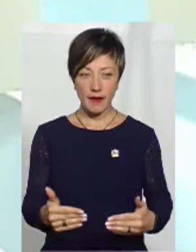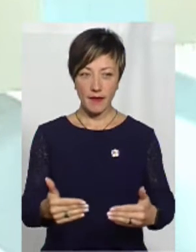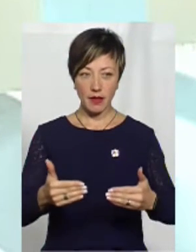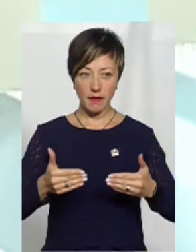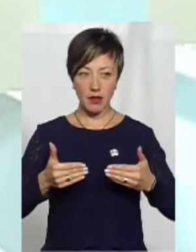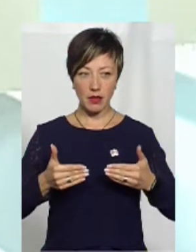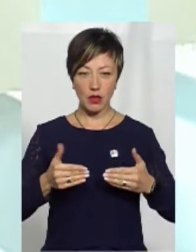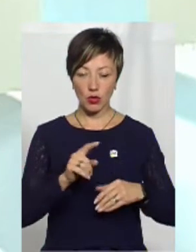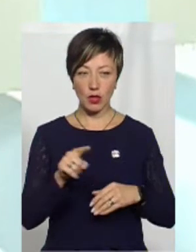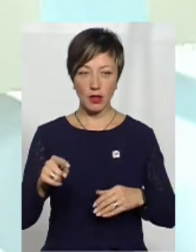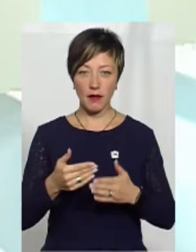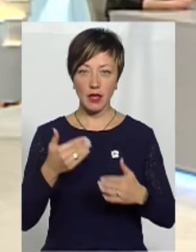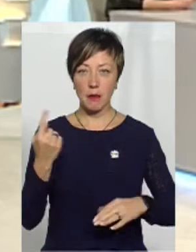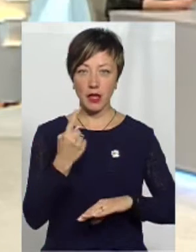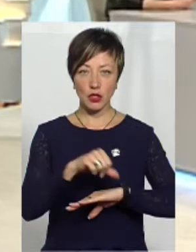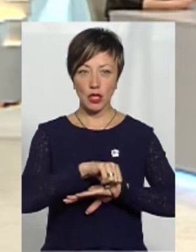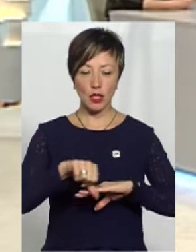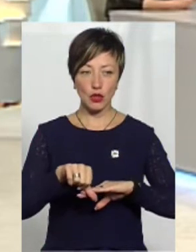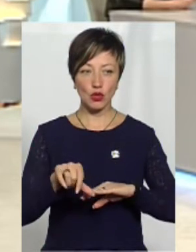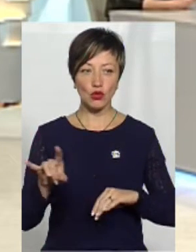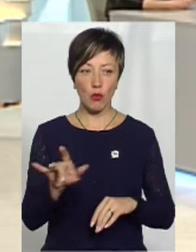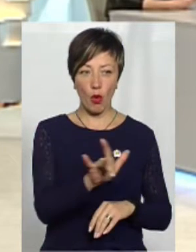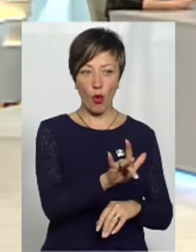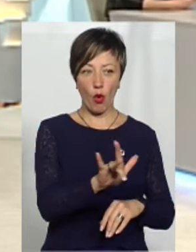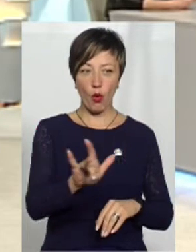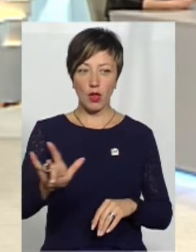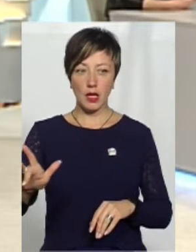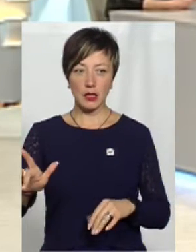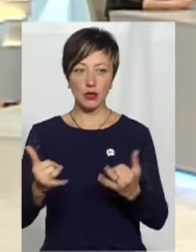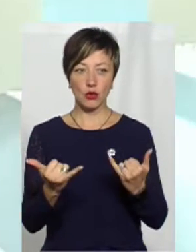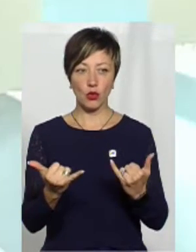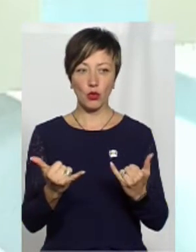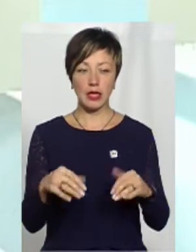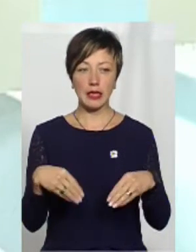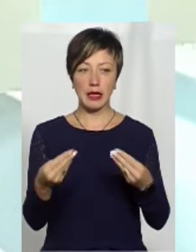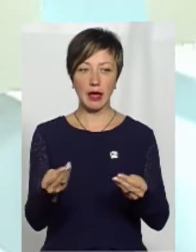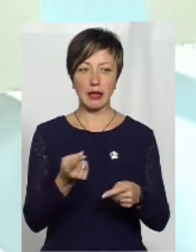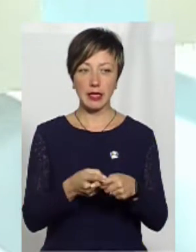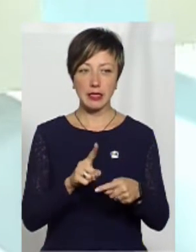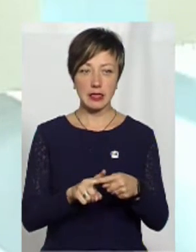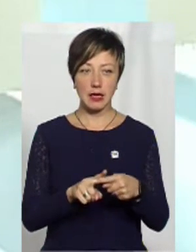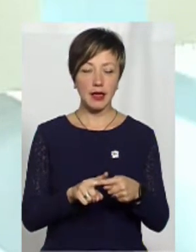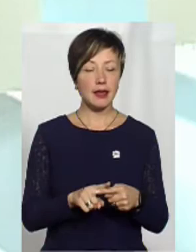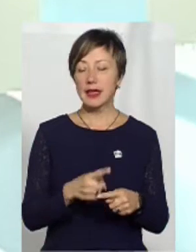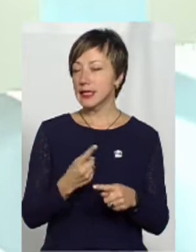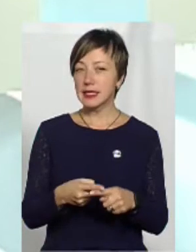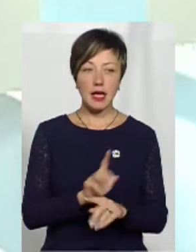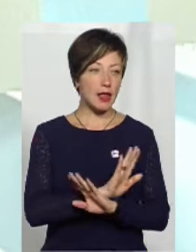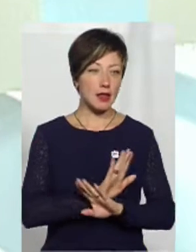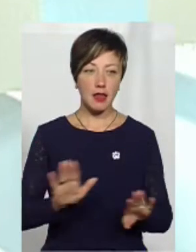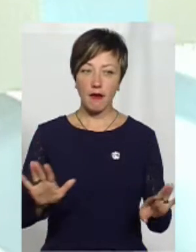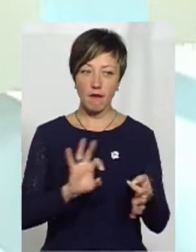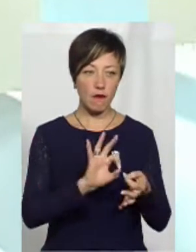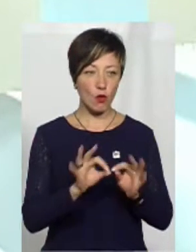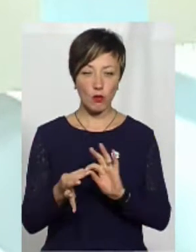фронту. Для того, щоб оголити сьогодні дати, це не формула, це не